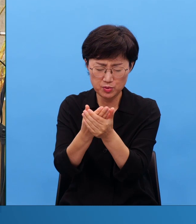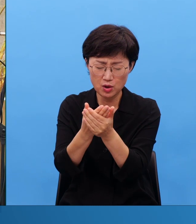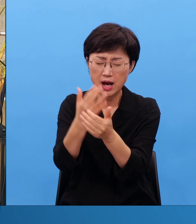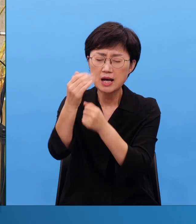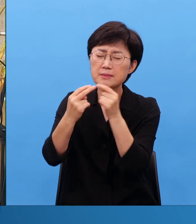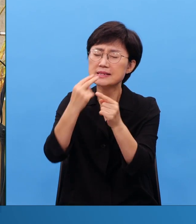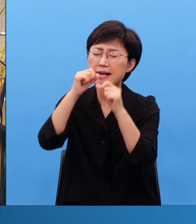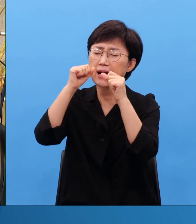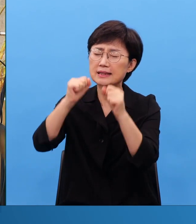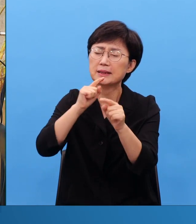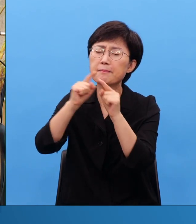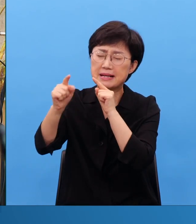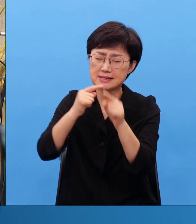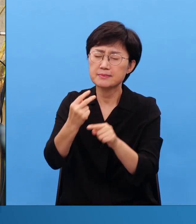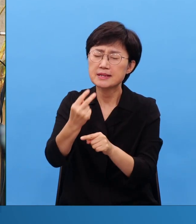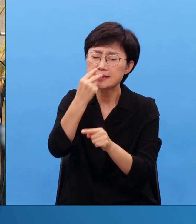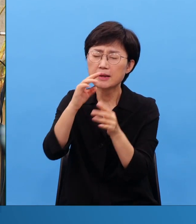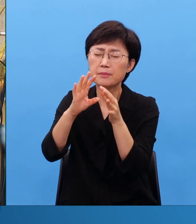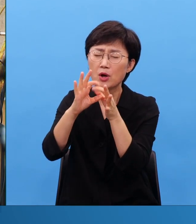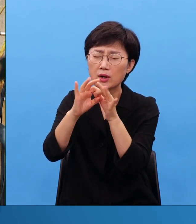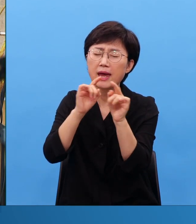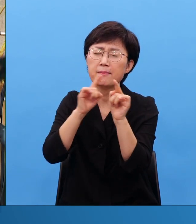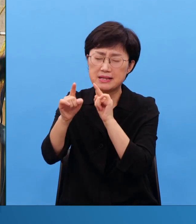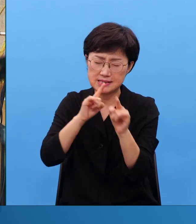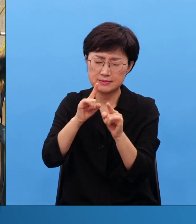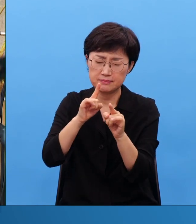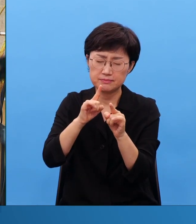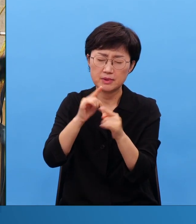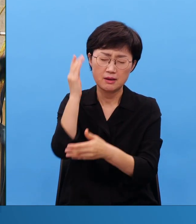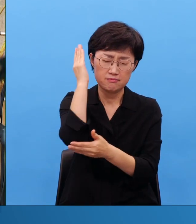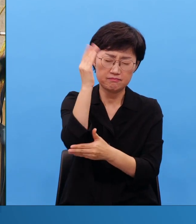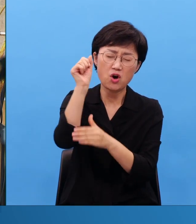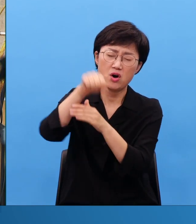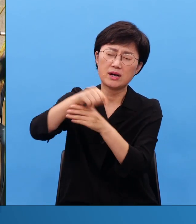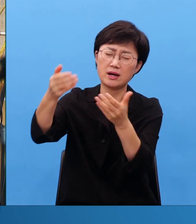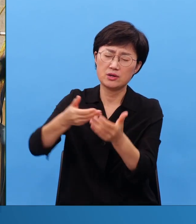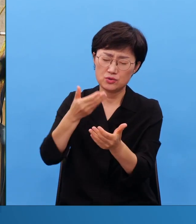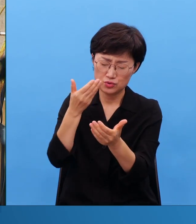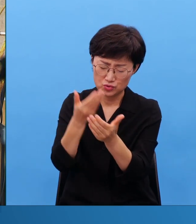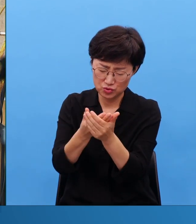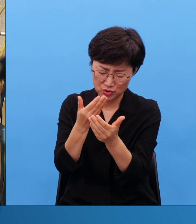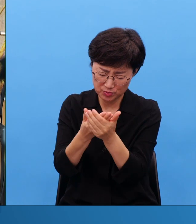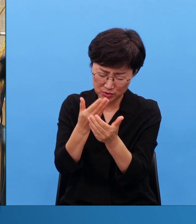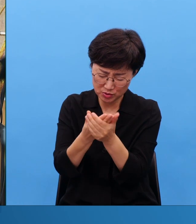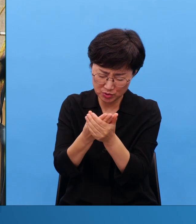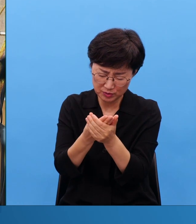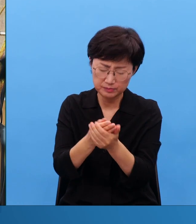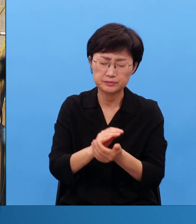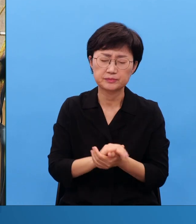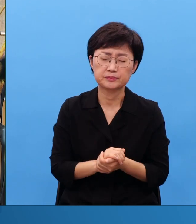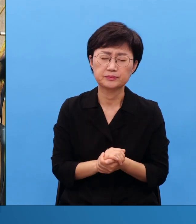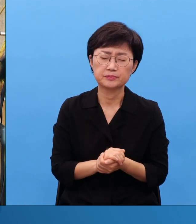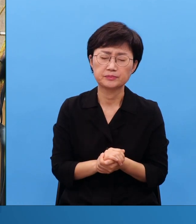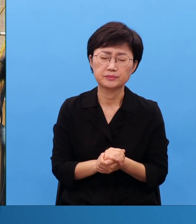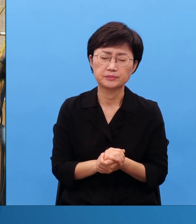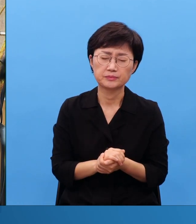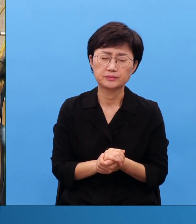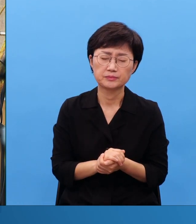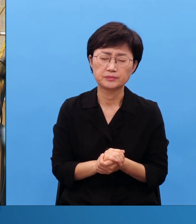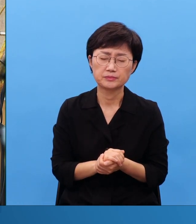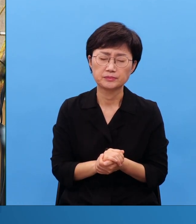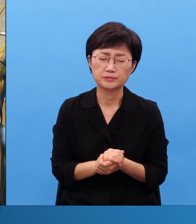해 주옵소서. Bestow upon Reverend Yu Gang-soo, whom you have raised up on the pulpit with the filling of the Holy Spirit and the 5 powers, and may the living words of life be